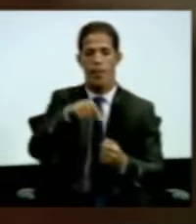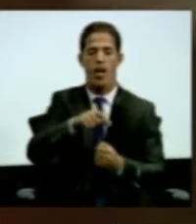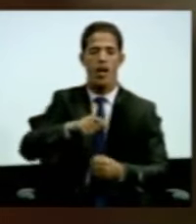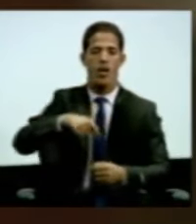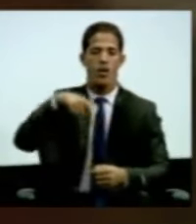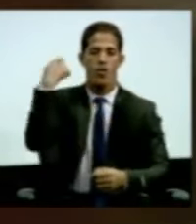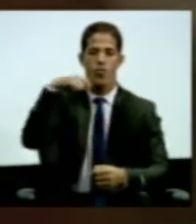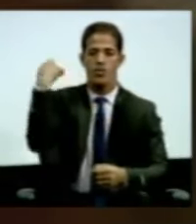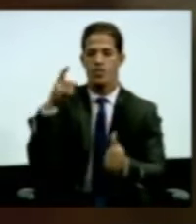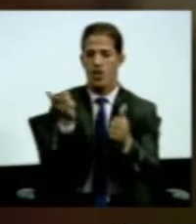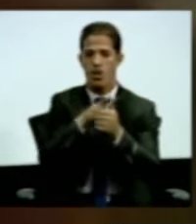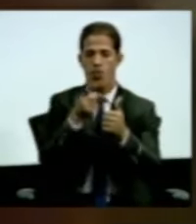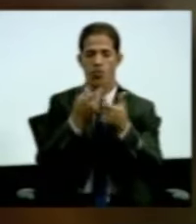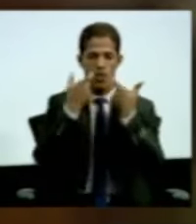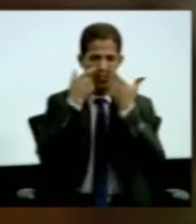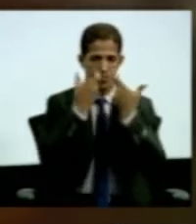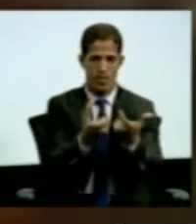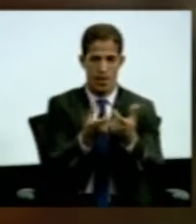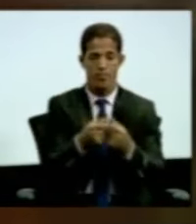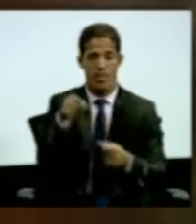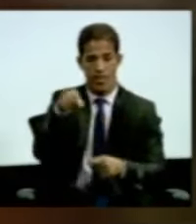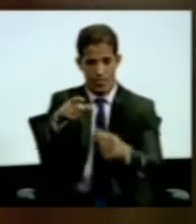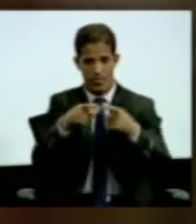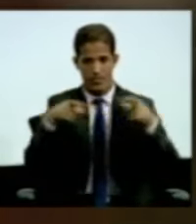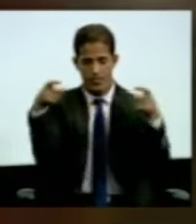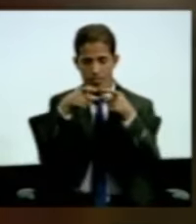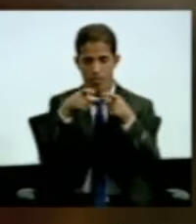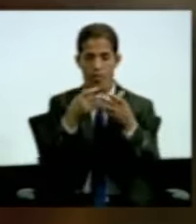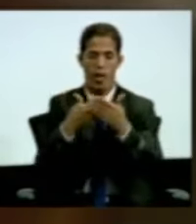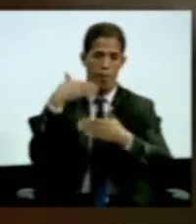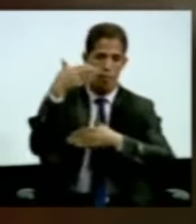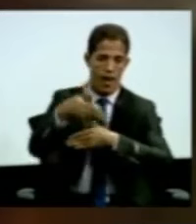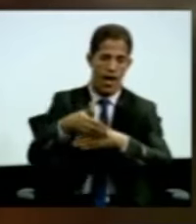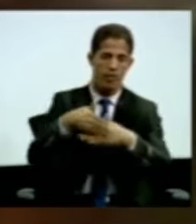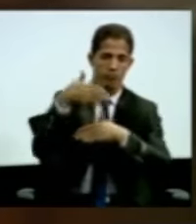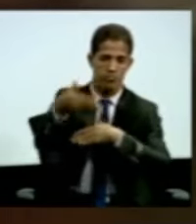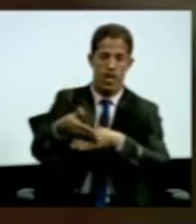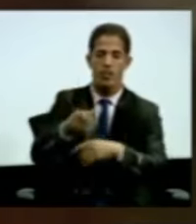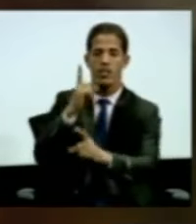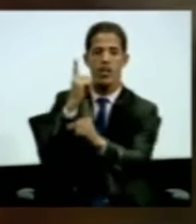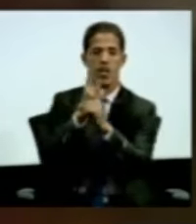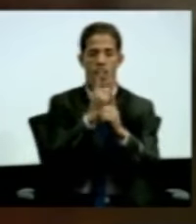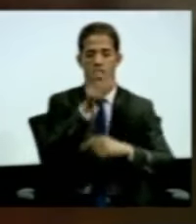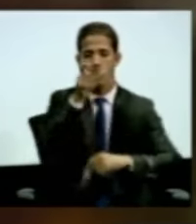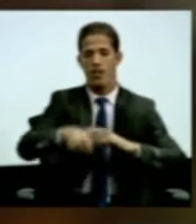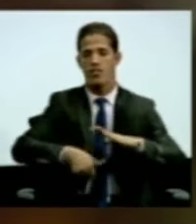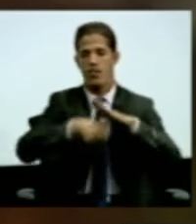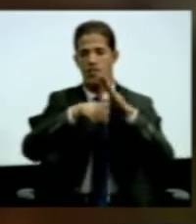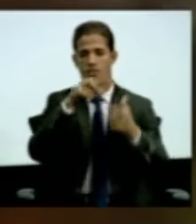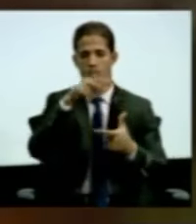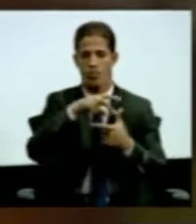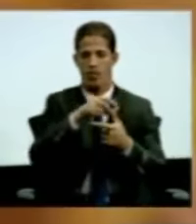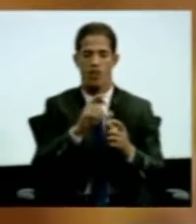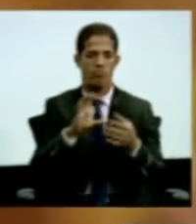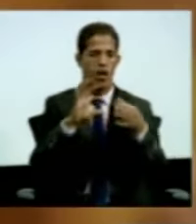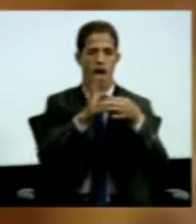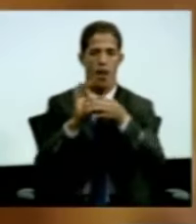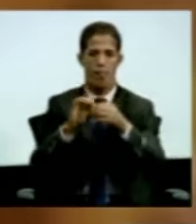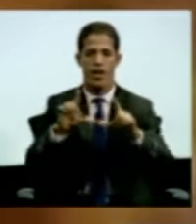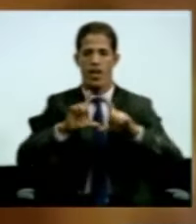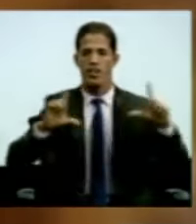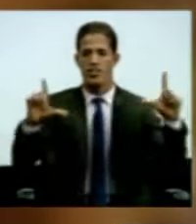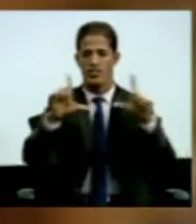لشخصيه وياتي هذا الاجتماع بعد لقاء رئيس الجمهوريه السيد محمد للشيخ الغزواني رؤساء اللجان الفرعيه